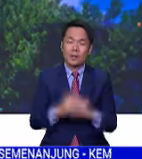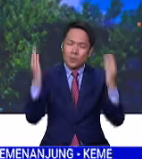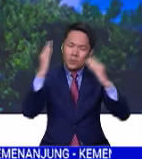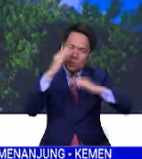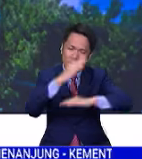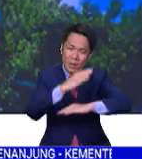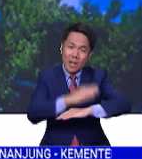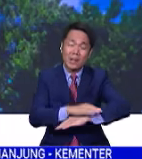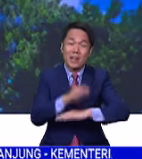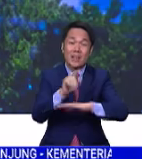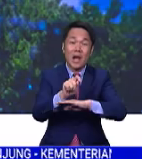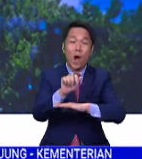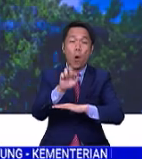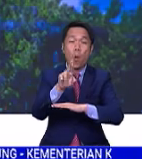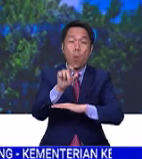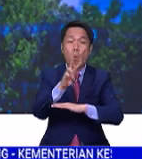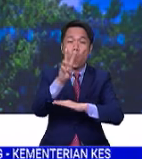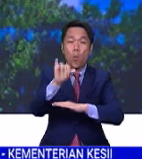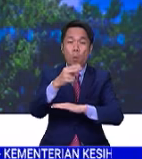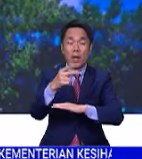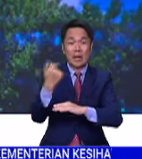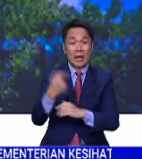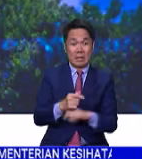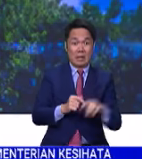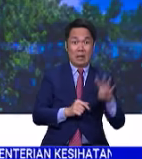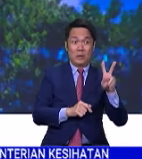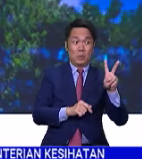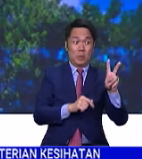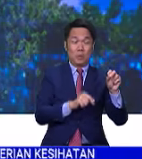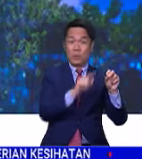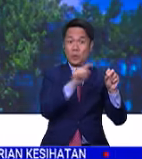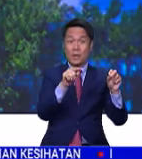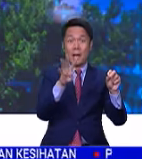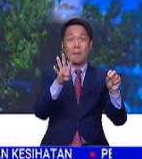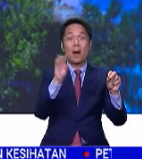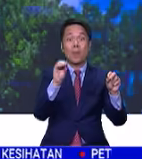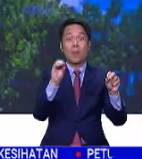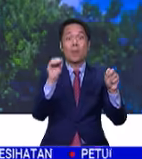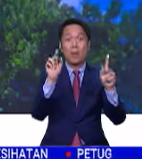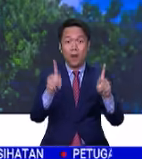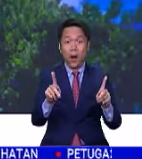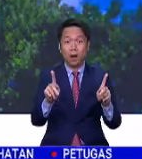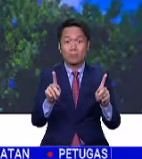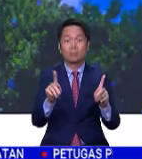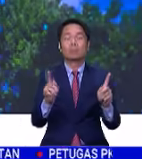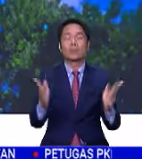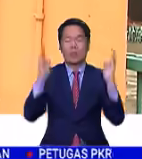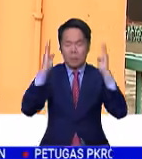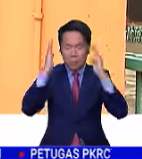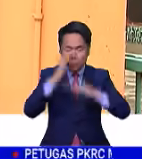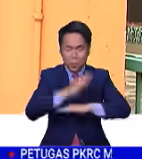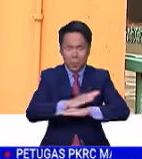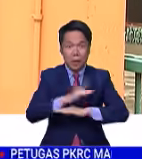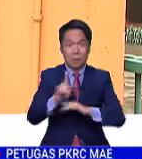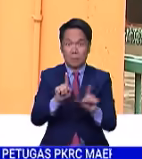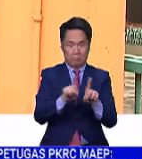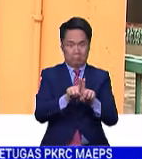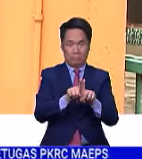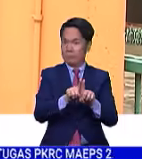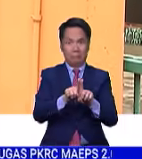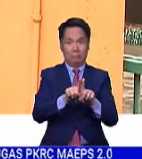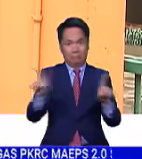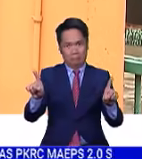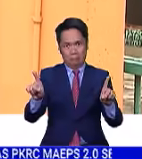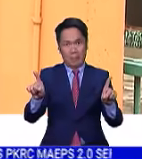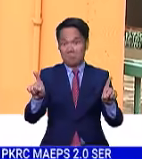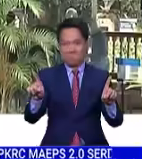tarawih antara 20 hingga 40 jemaah tanpa penjarakan fizikal. Pengarah Jabatan Kesihatan Negeri Kelantan,